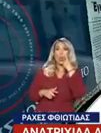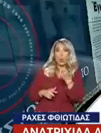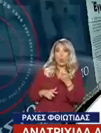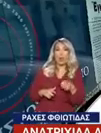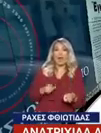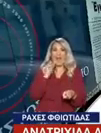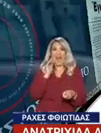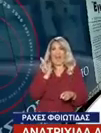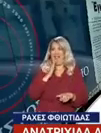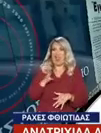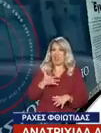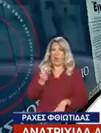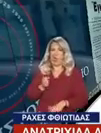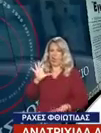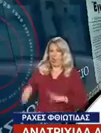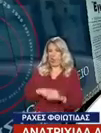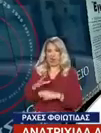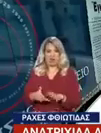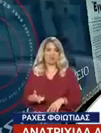της 17χρονης Χριστίνας.